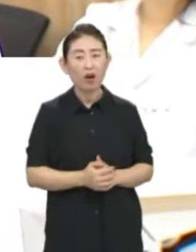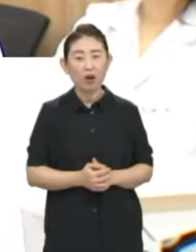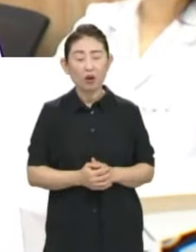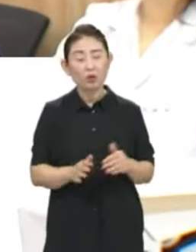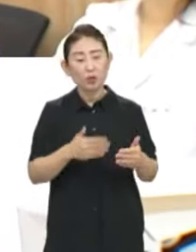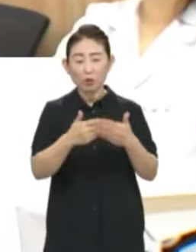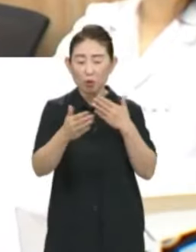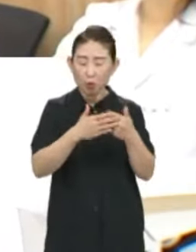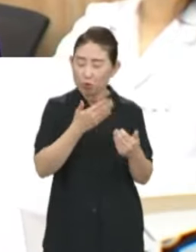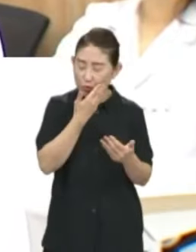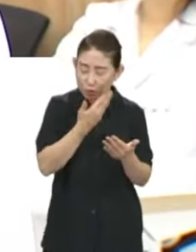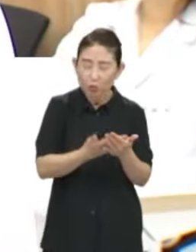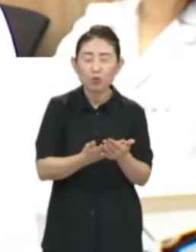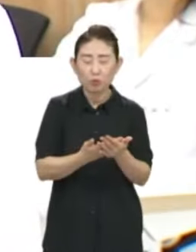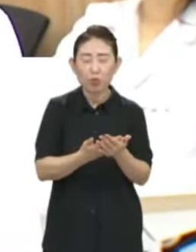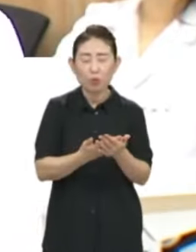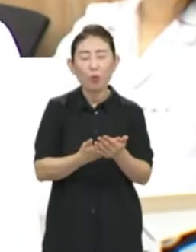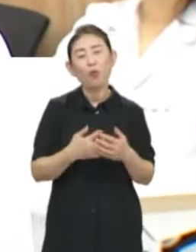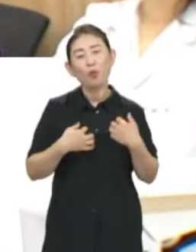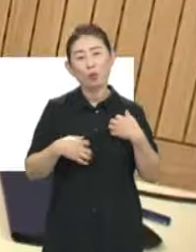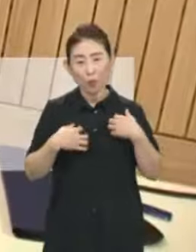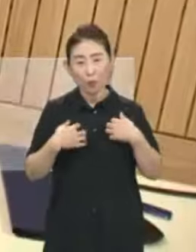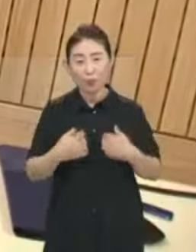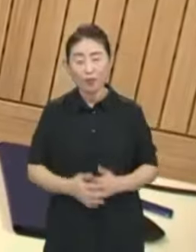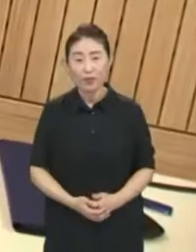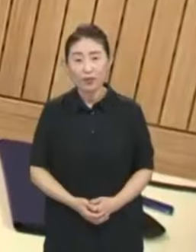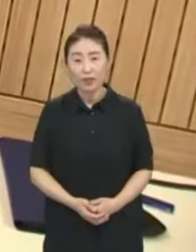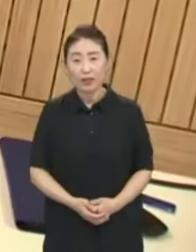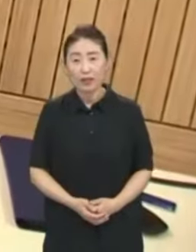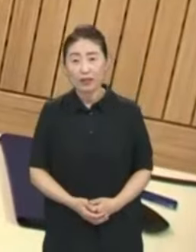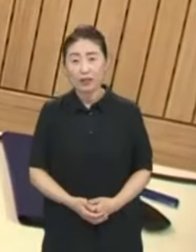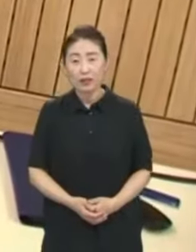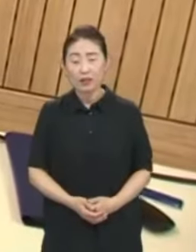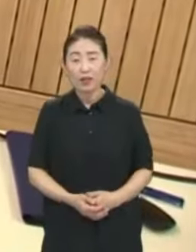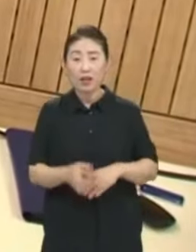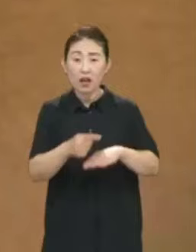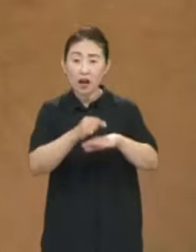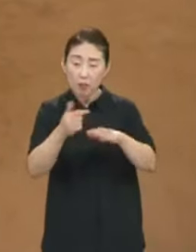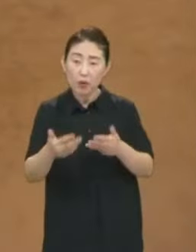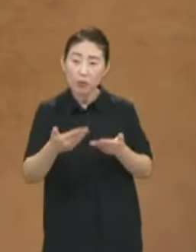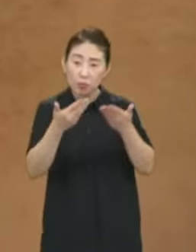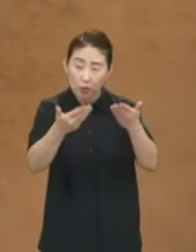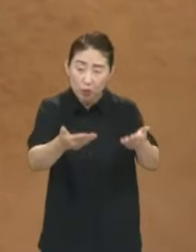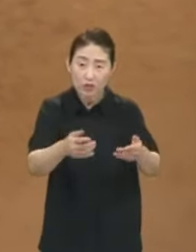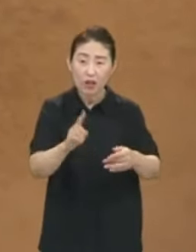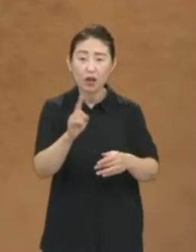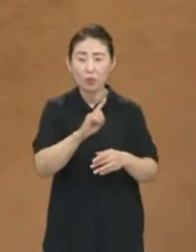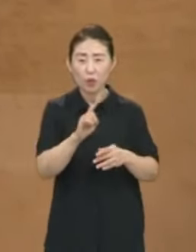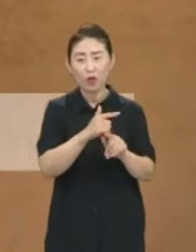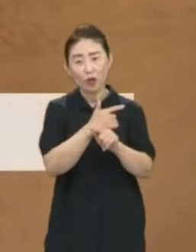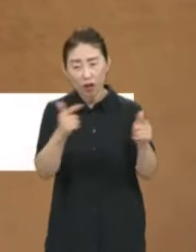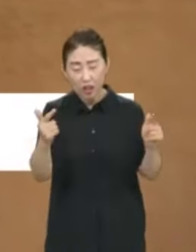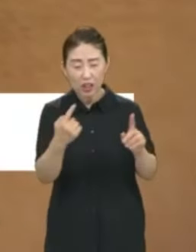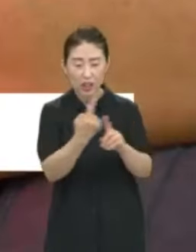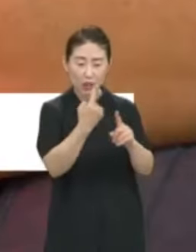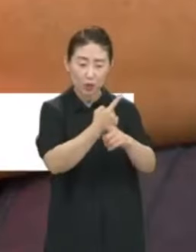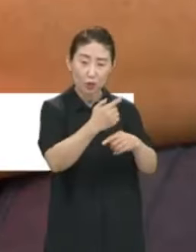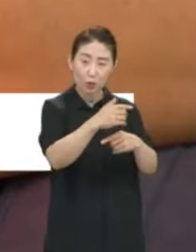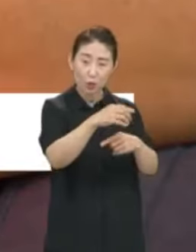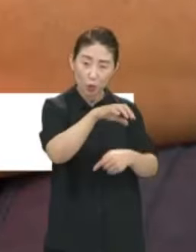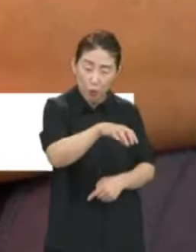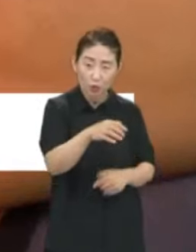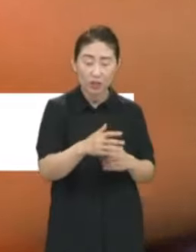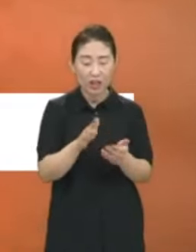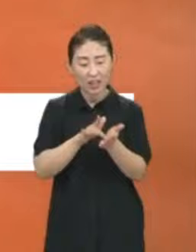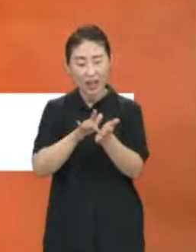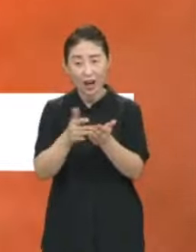소중한 경험을 하게 되는 것 같아서 너무 뜻깊고 좋습니다. 이번 한방봉사에는 전자뜸 장비를 비롯해 치료실과 약제실 등